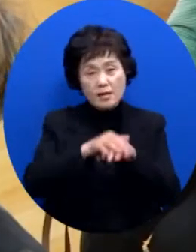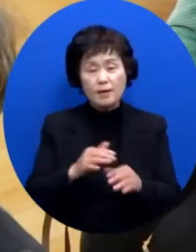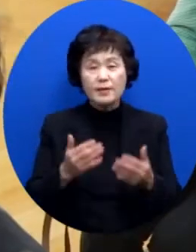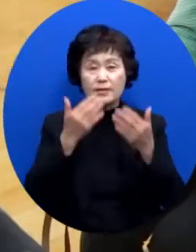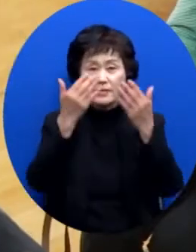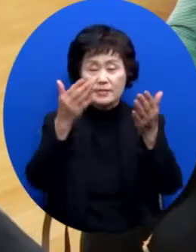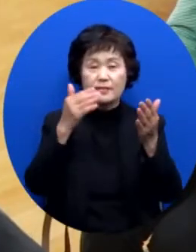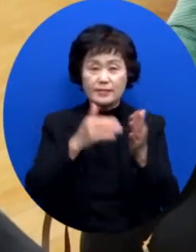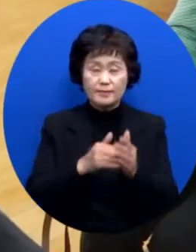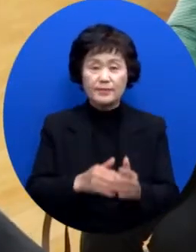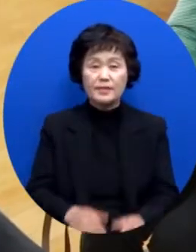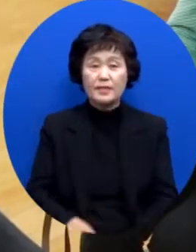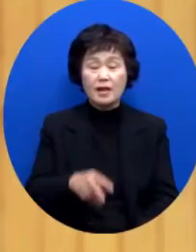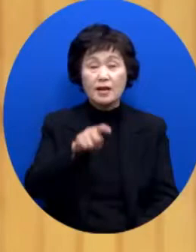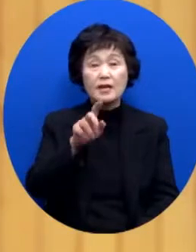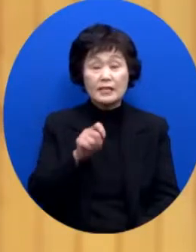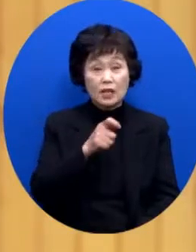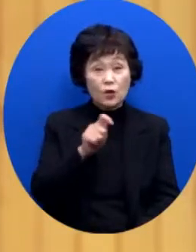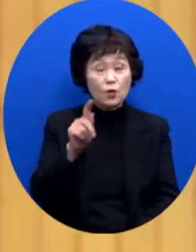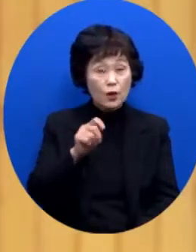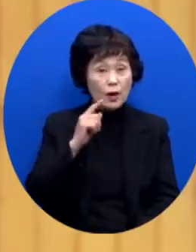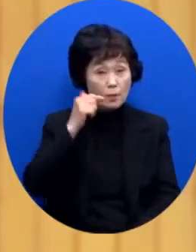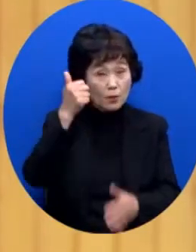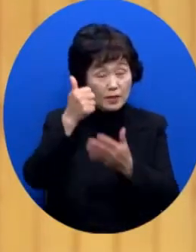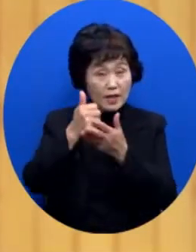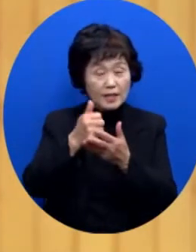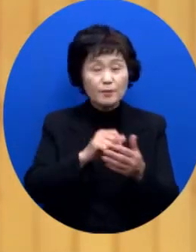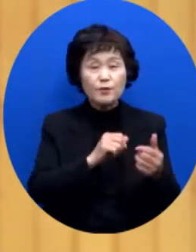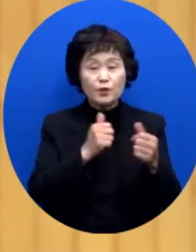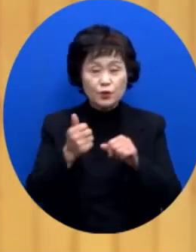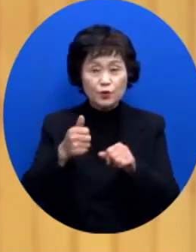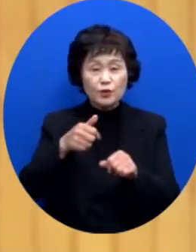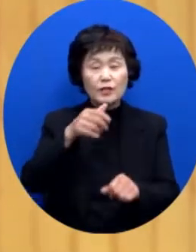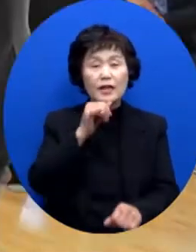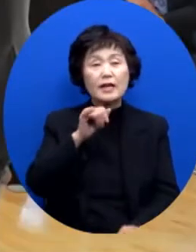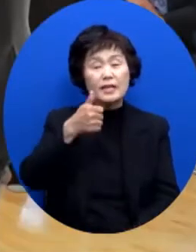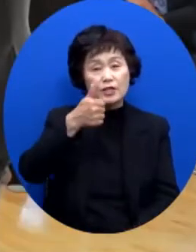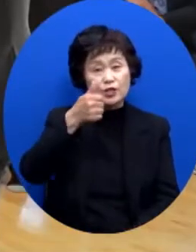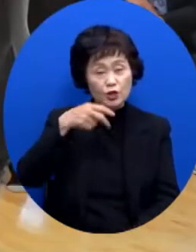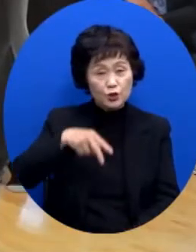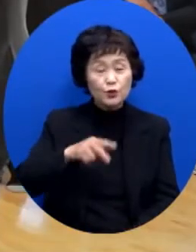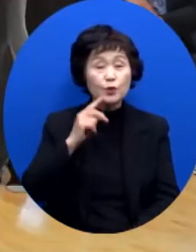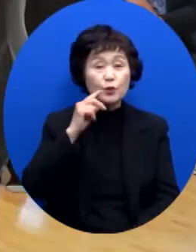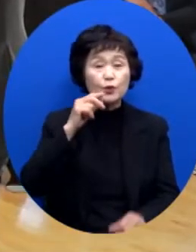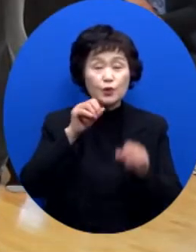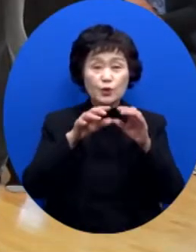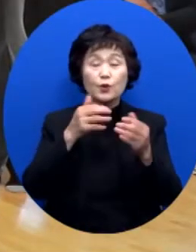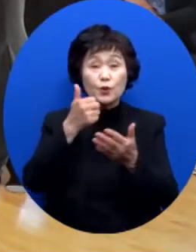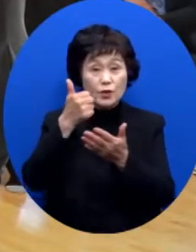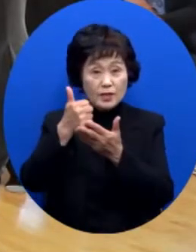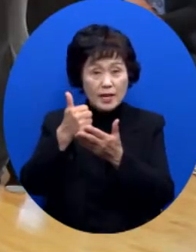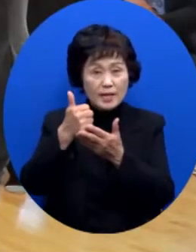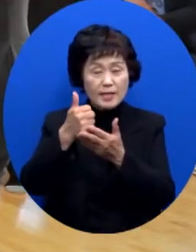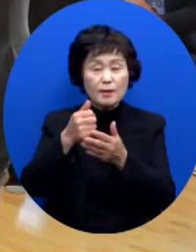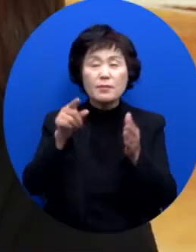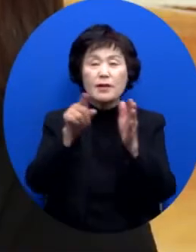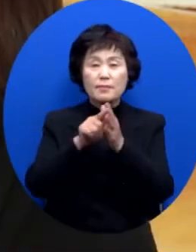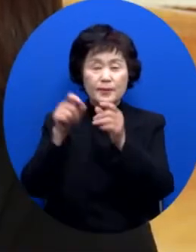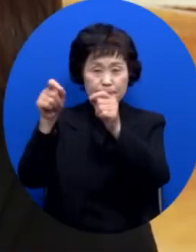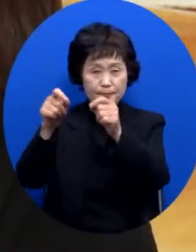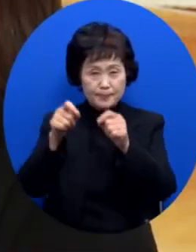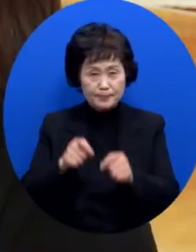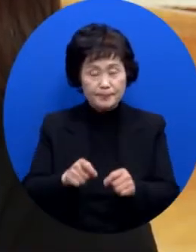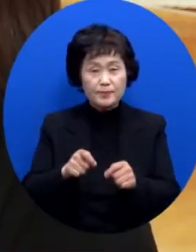순천 성광교회 권익 목사는 고인 휴 선교사의 영혼 구원을 향한 숭고한 신앙 정신을 계승해야 할 것이라며